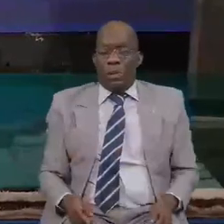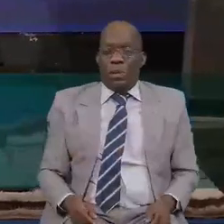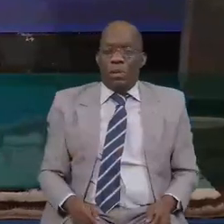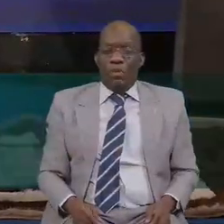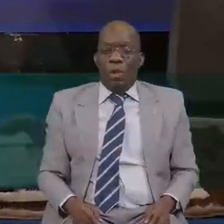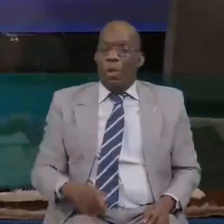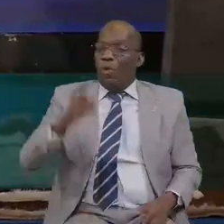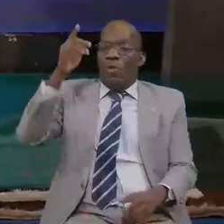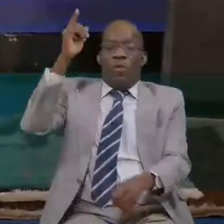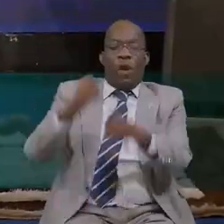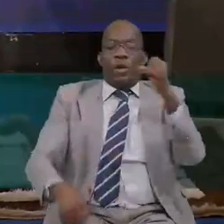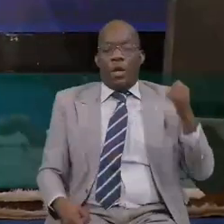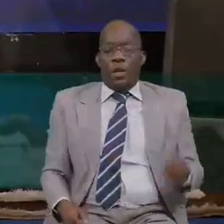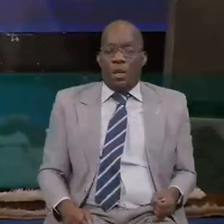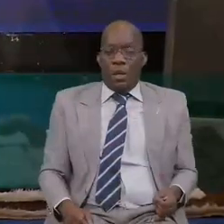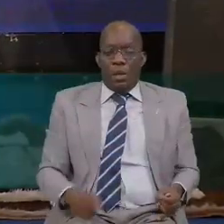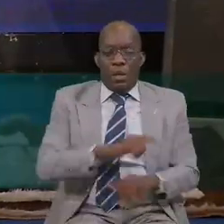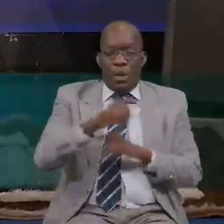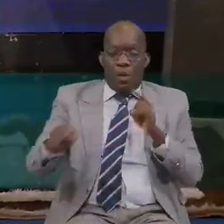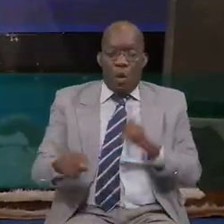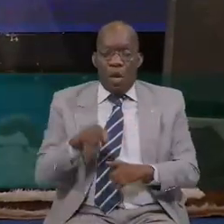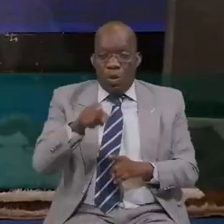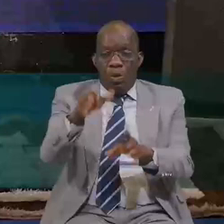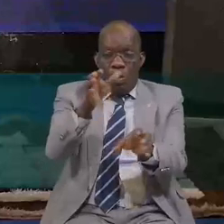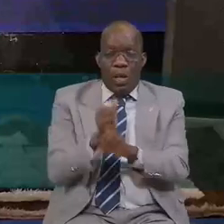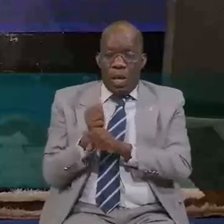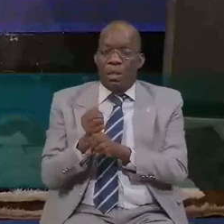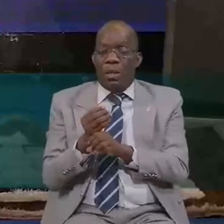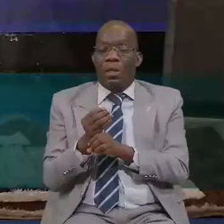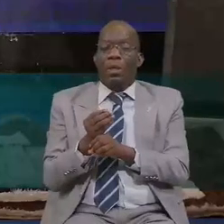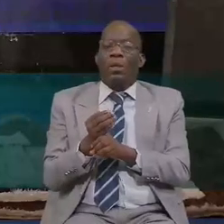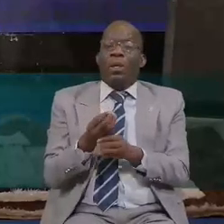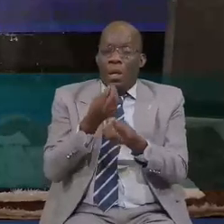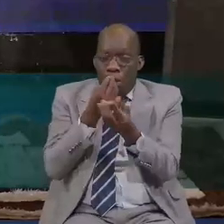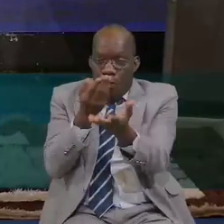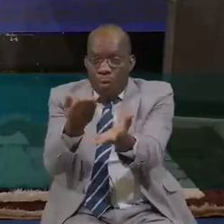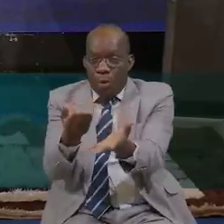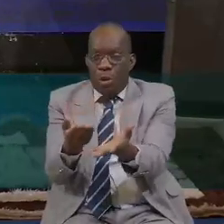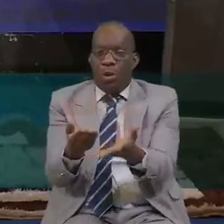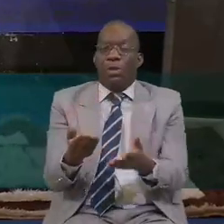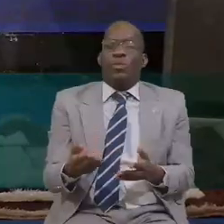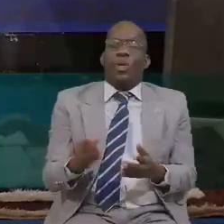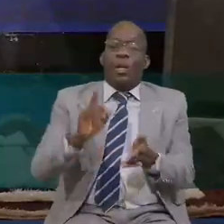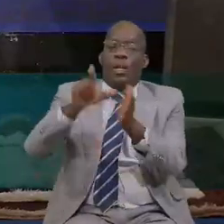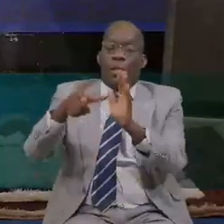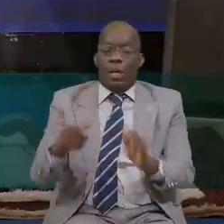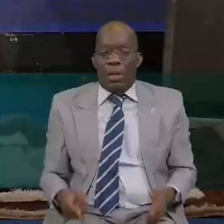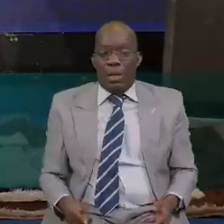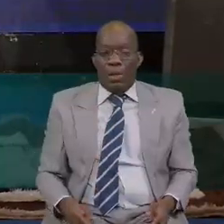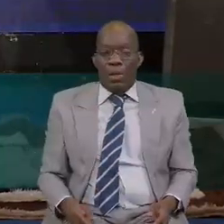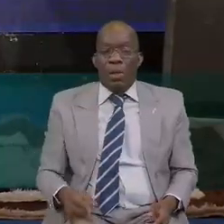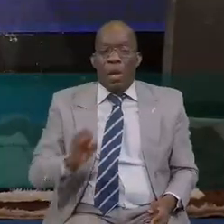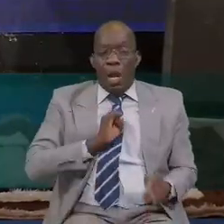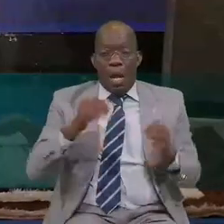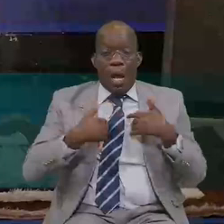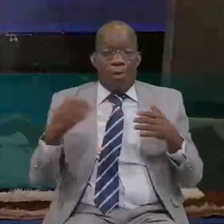ferme. Et quand tu reçois des informations plus tard, de bonnes informations, les bonnes informations. Ah, j'ai déjà pris la